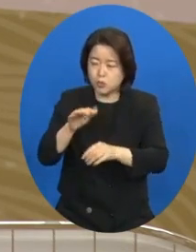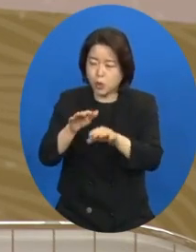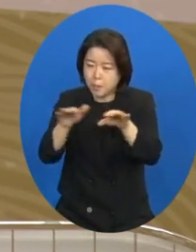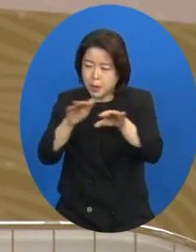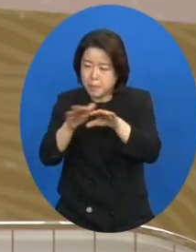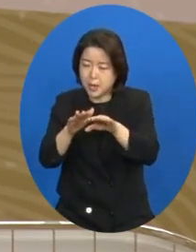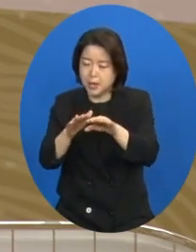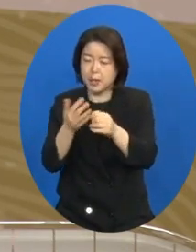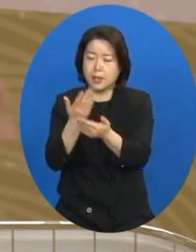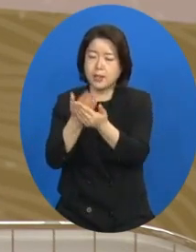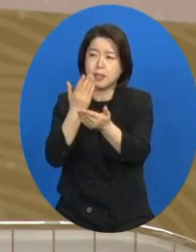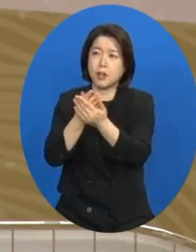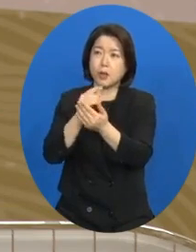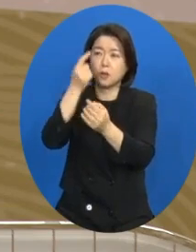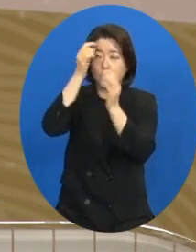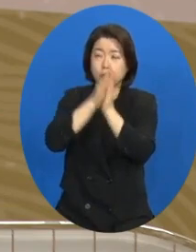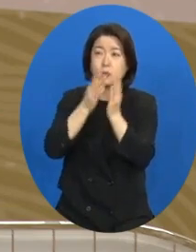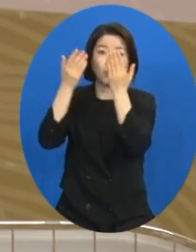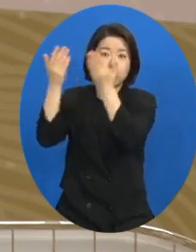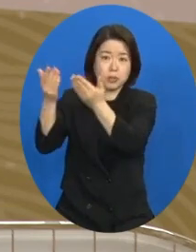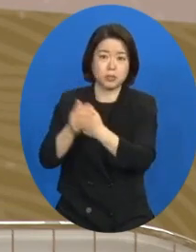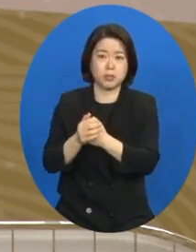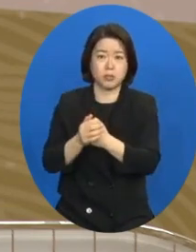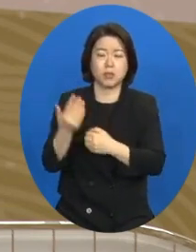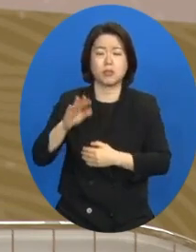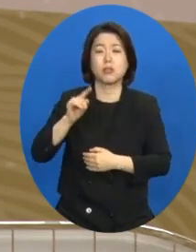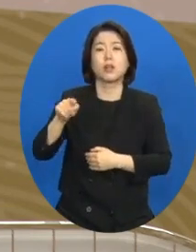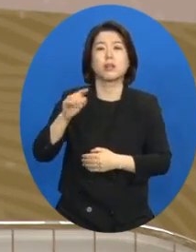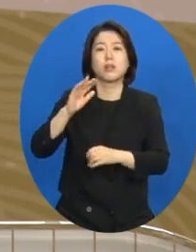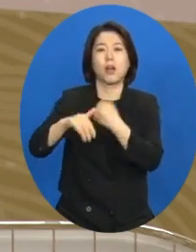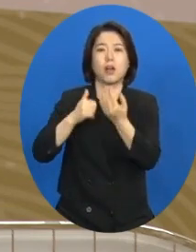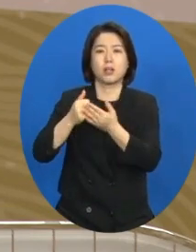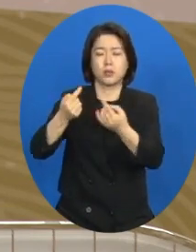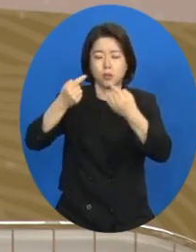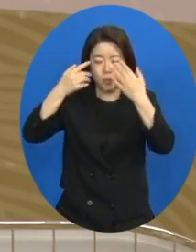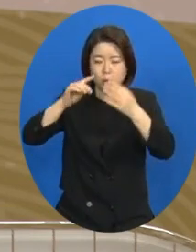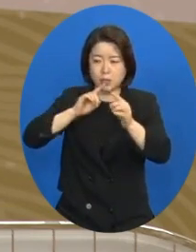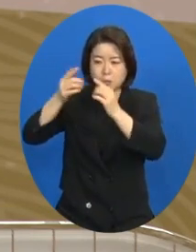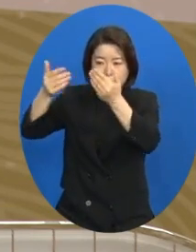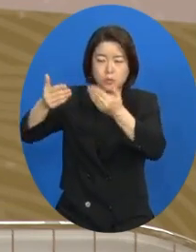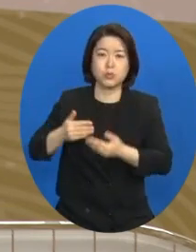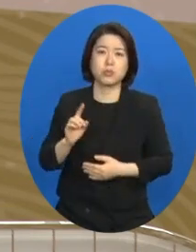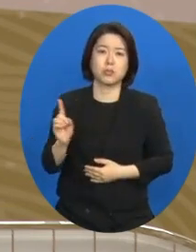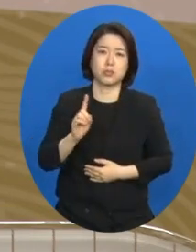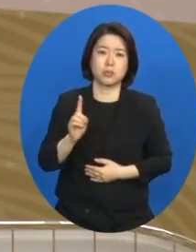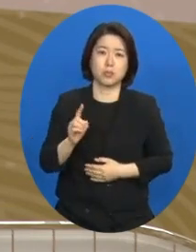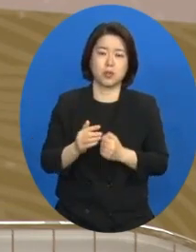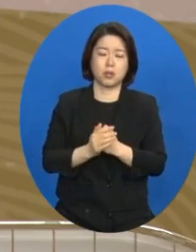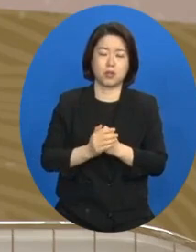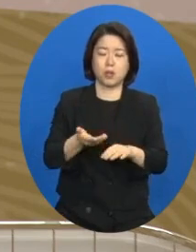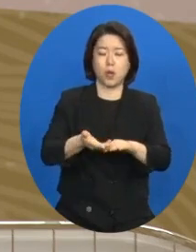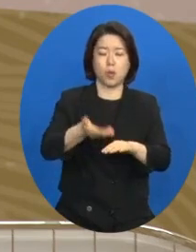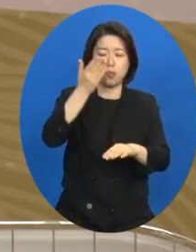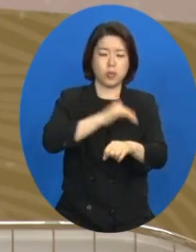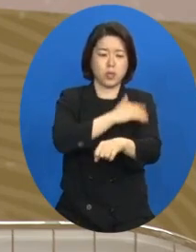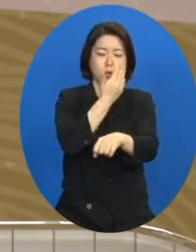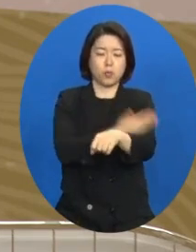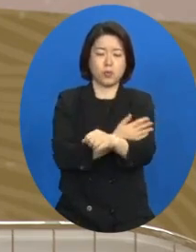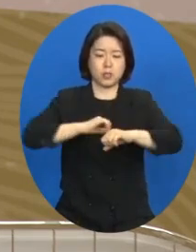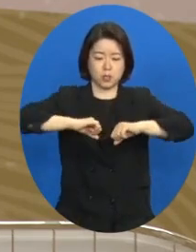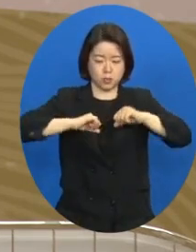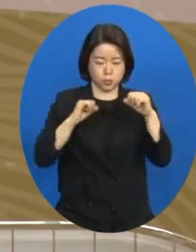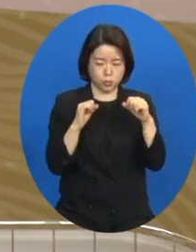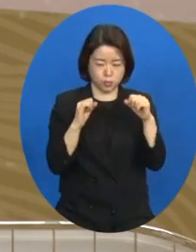기도했어요 근데 그때 하나님께서 너무나 마음에 선명하게 주시는 말씀이 있었어요 위의 권세에 순종하라